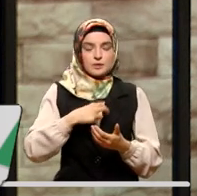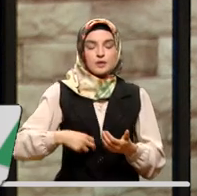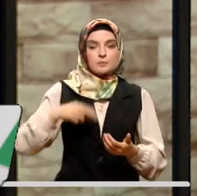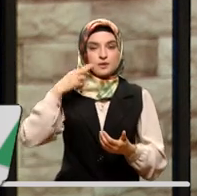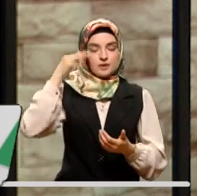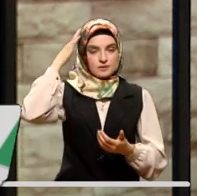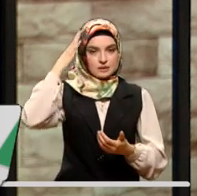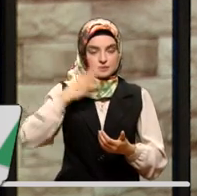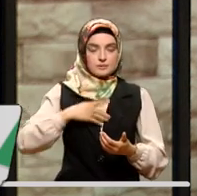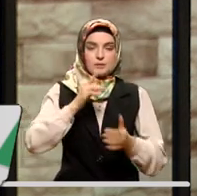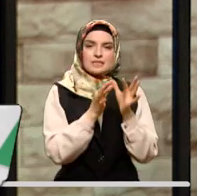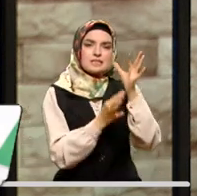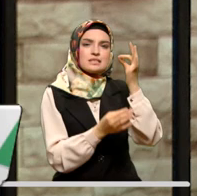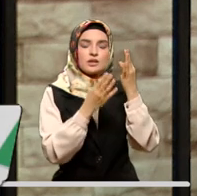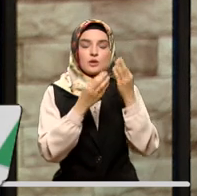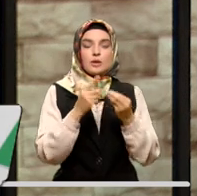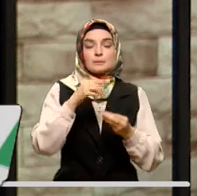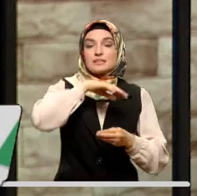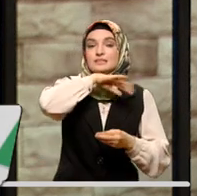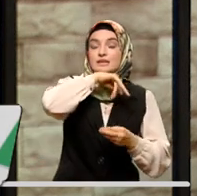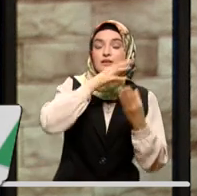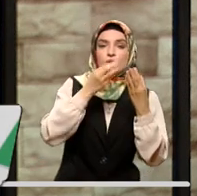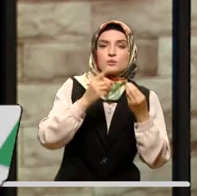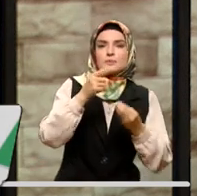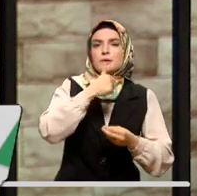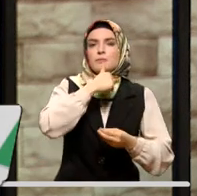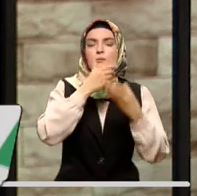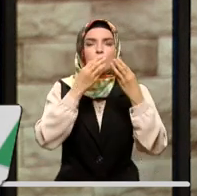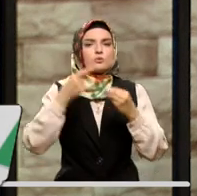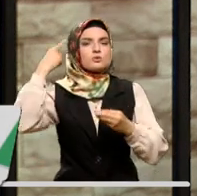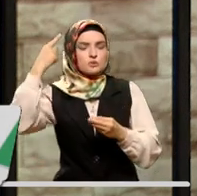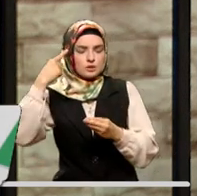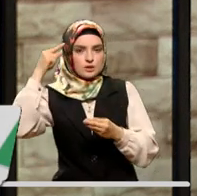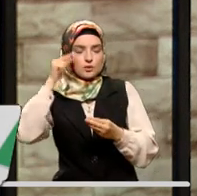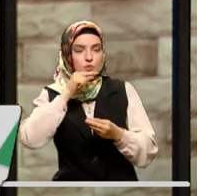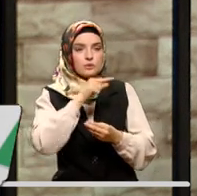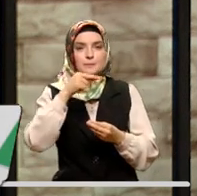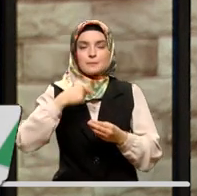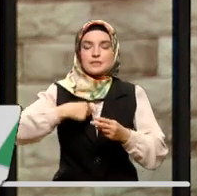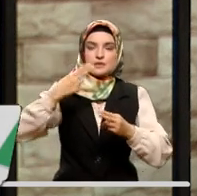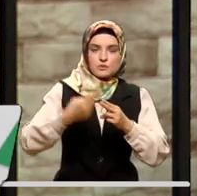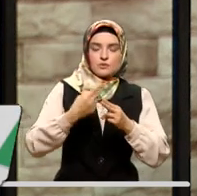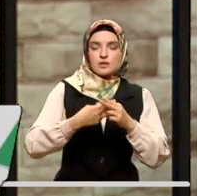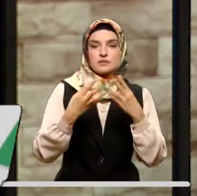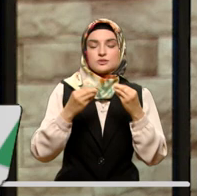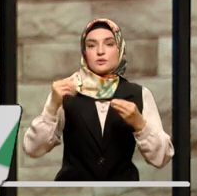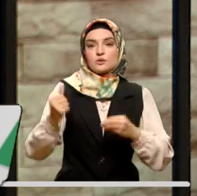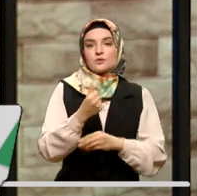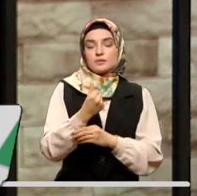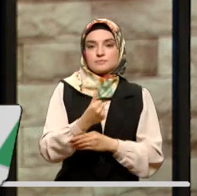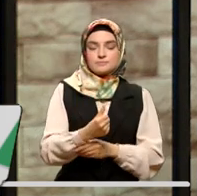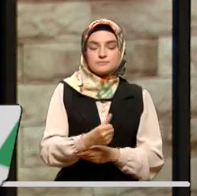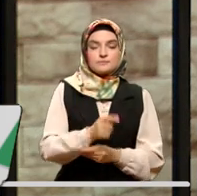peygamber olduğu, bir dede olduğu, bir baba olduğu göz önünde bulundurarak onun bize modelliği önemli. Yani